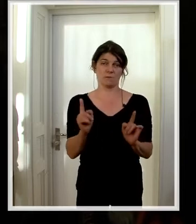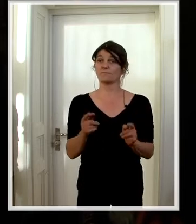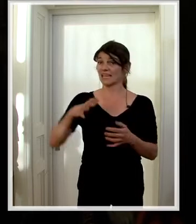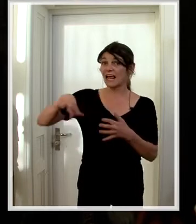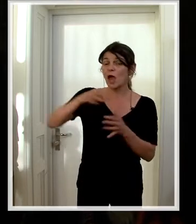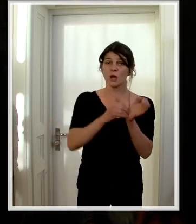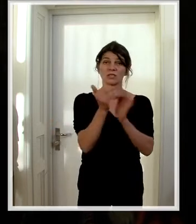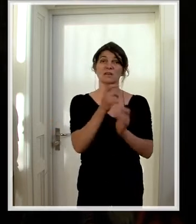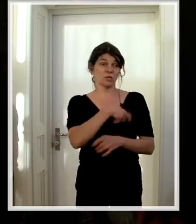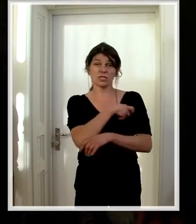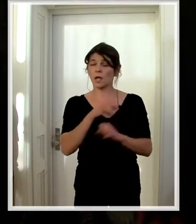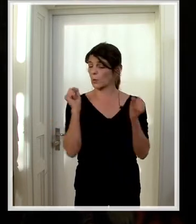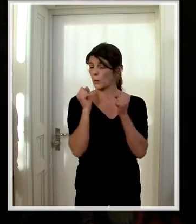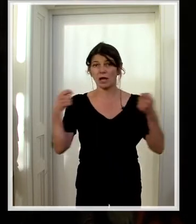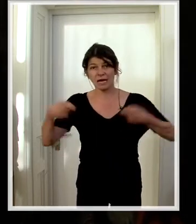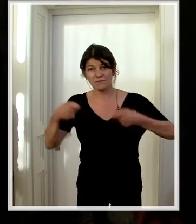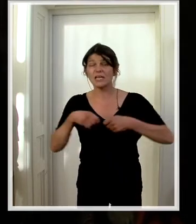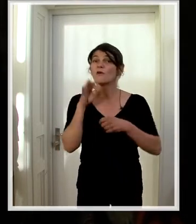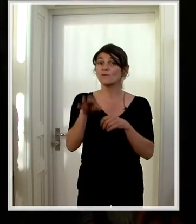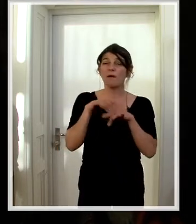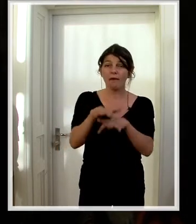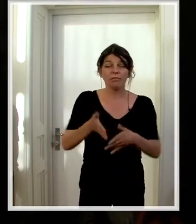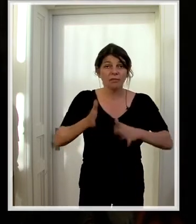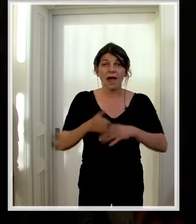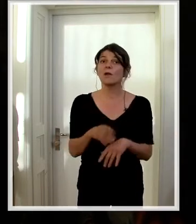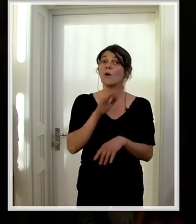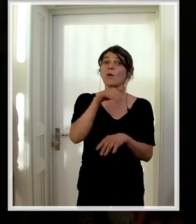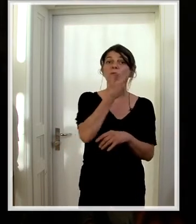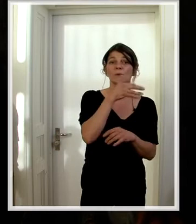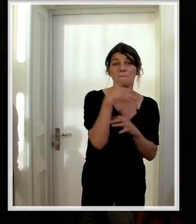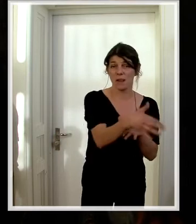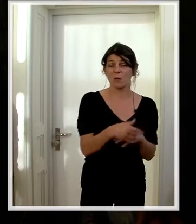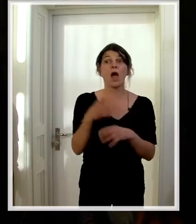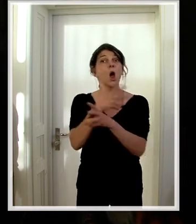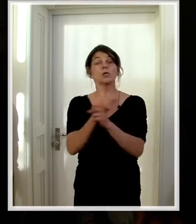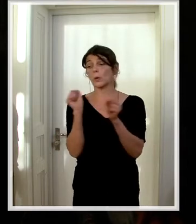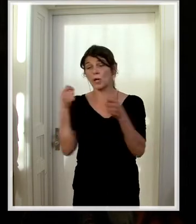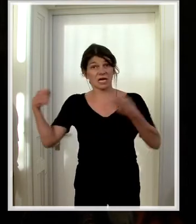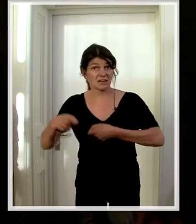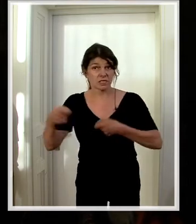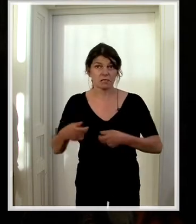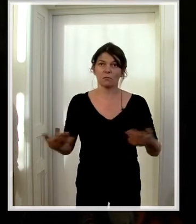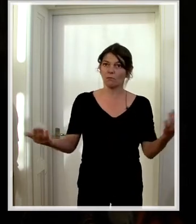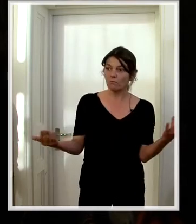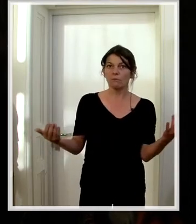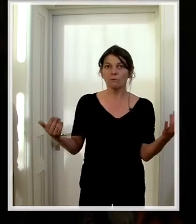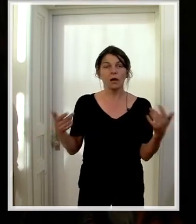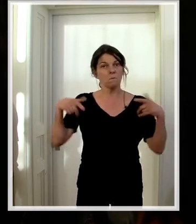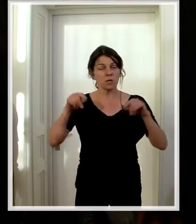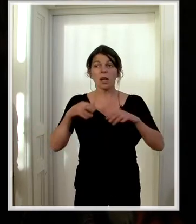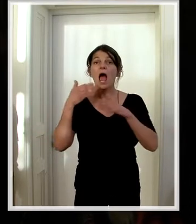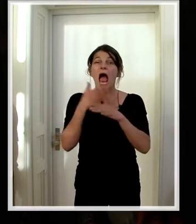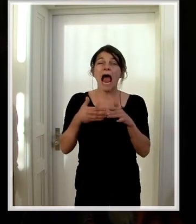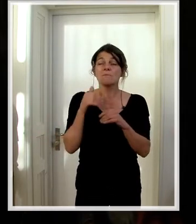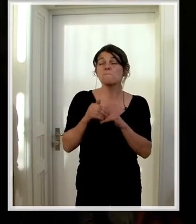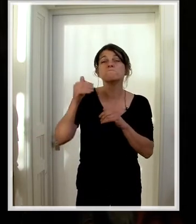Schweiz massiv investiert im Rheintal, über 200 Millionen, Österreich massiv investiert. Eigentlich wären da rund